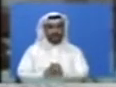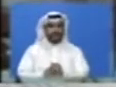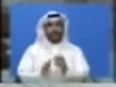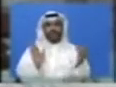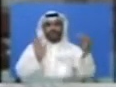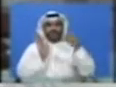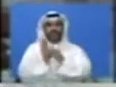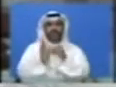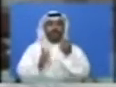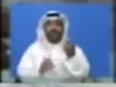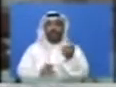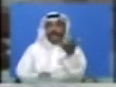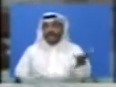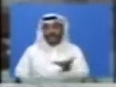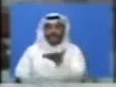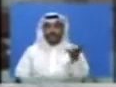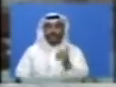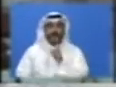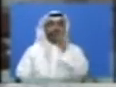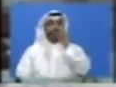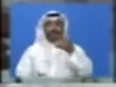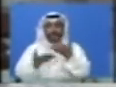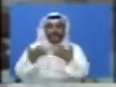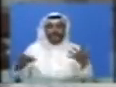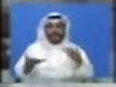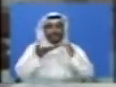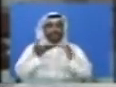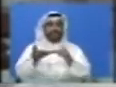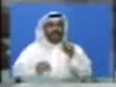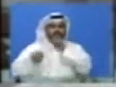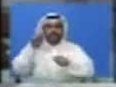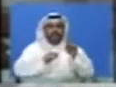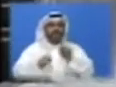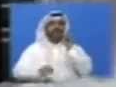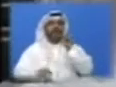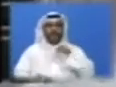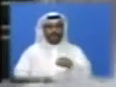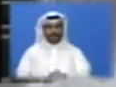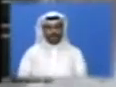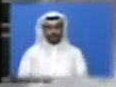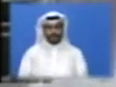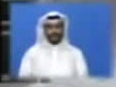وحتى تضمن المستثمر، ضمان المستثمر وتسهيل مهامه في صربيا.